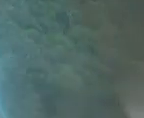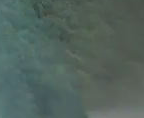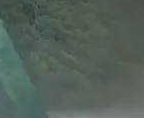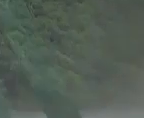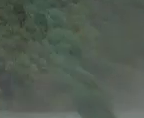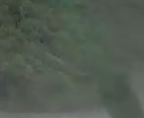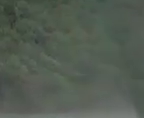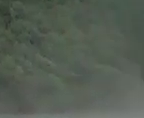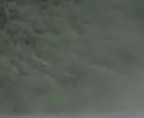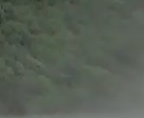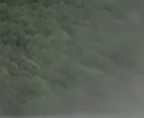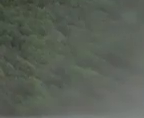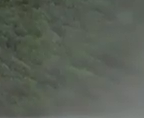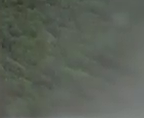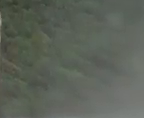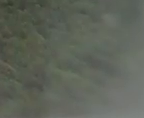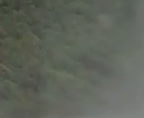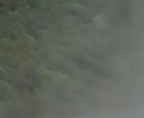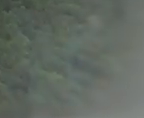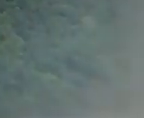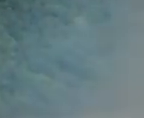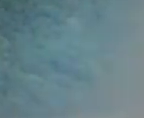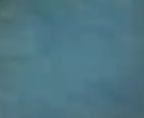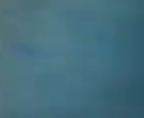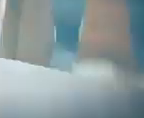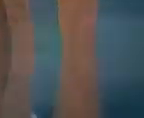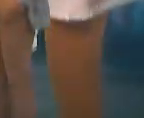lenyapkan persoalan kami sumber rujukan